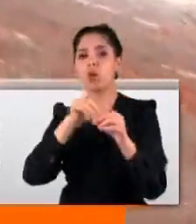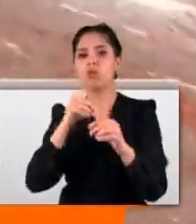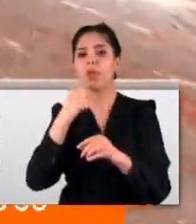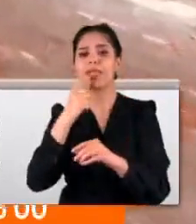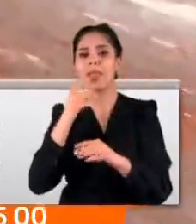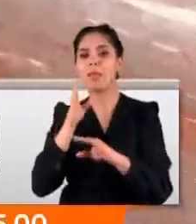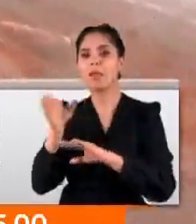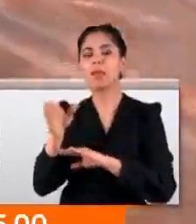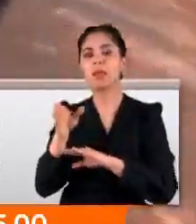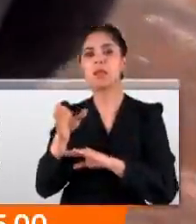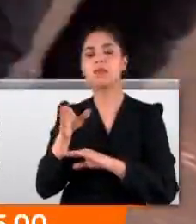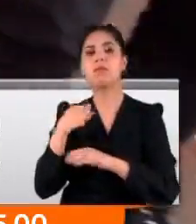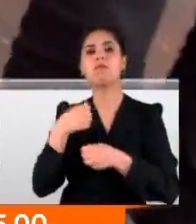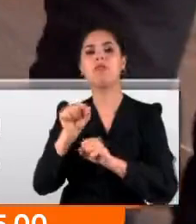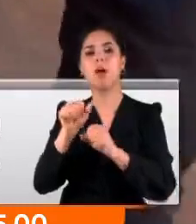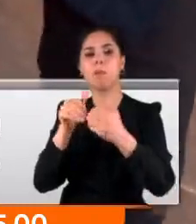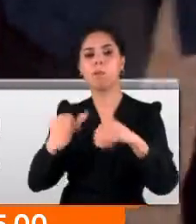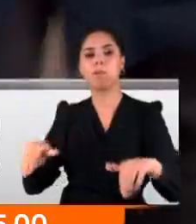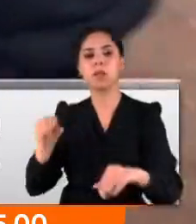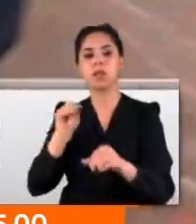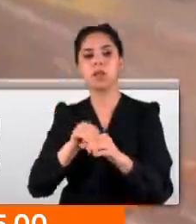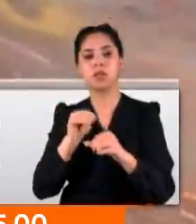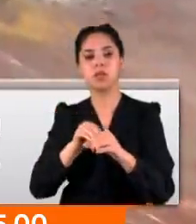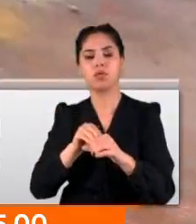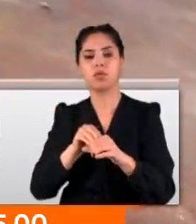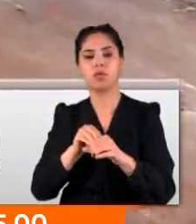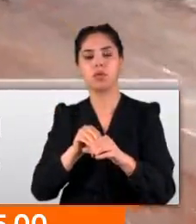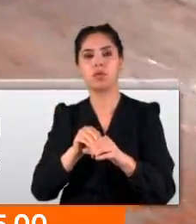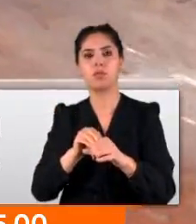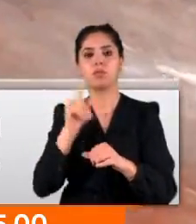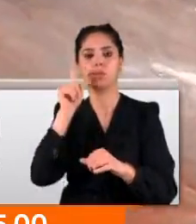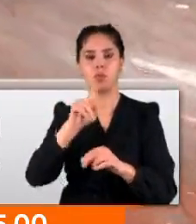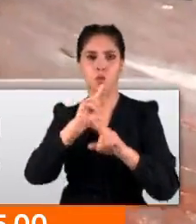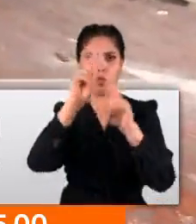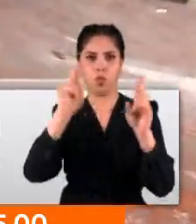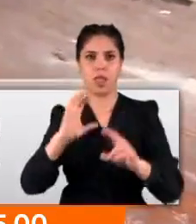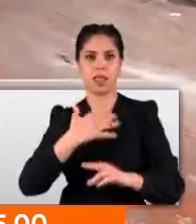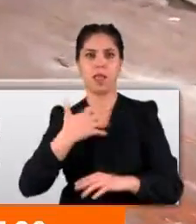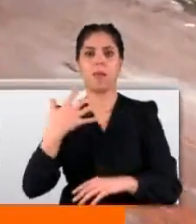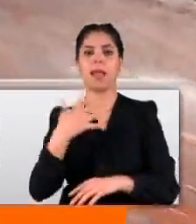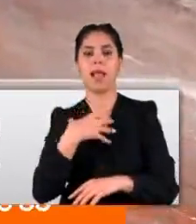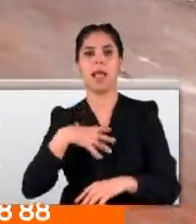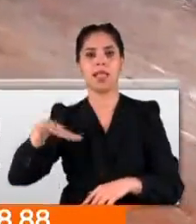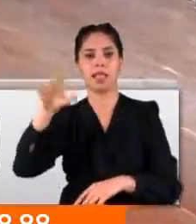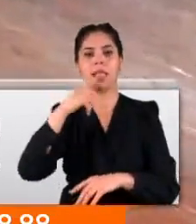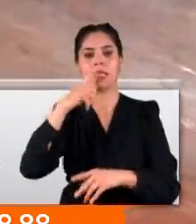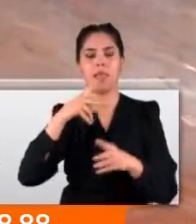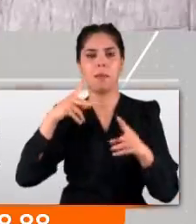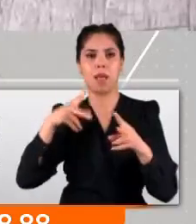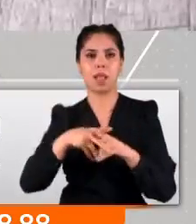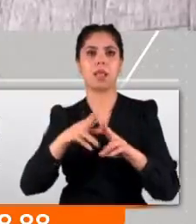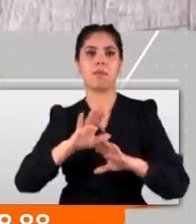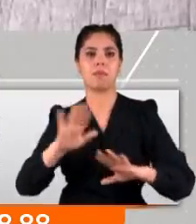çıkmasını engellemekti. İşte görüyorsunuz kaynakla buralara bariyerler yapılmış. Ama esnaf kendi imkanlarıyla o demirleri